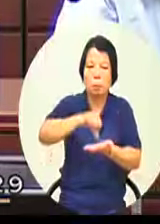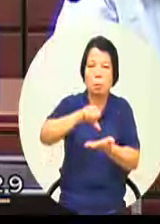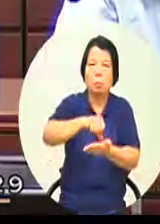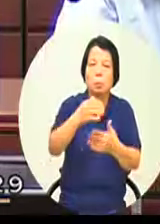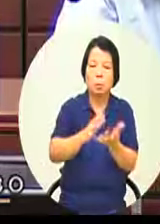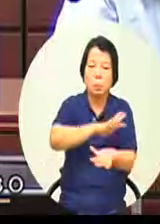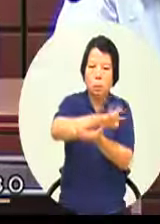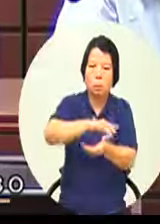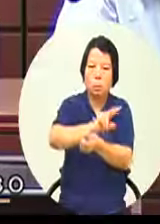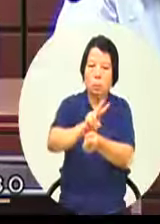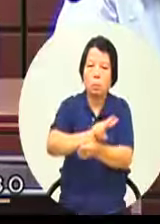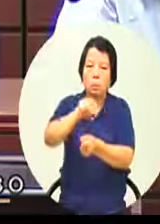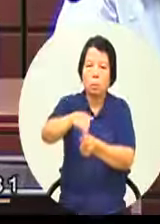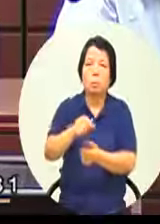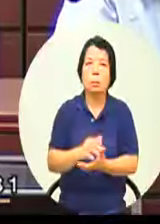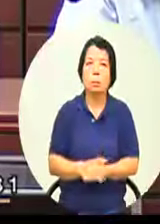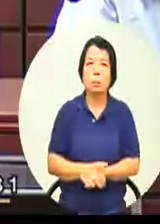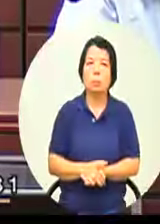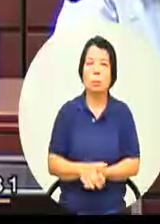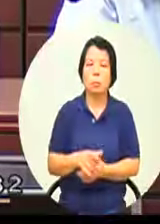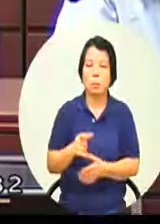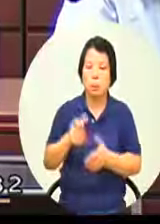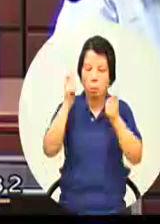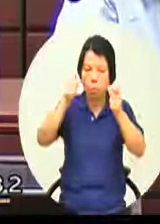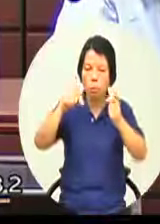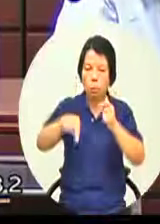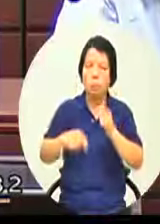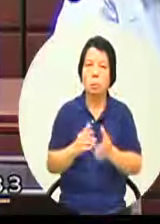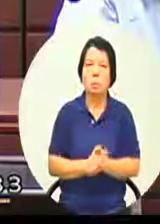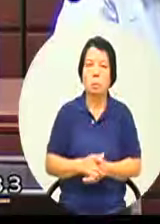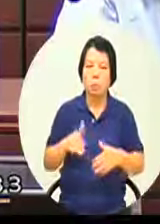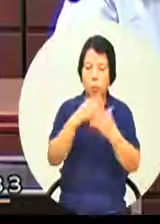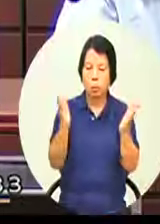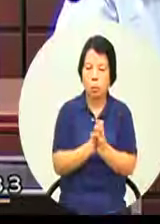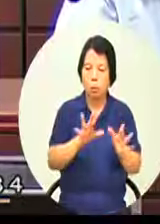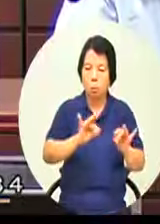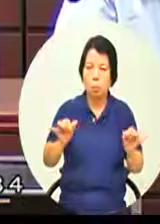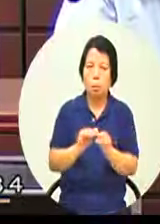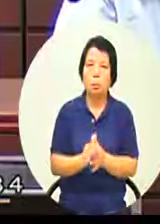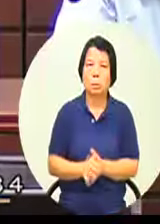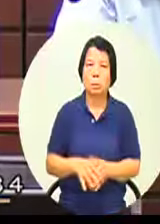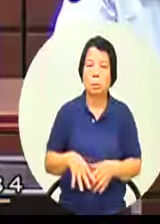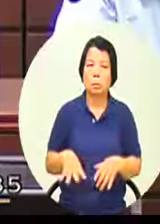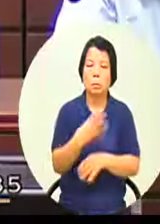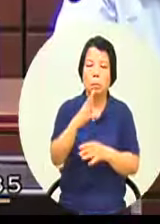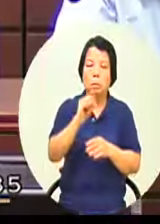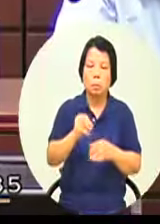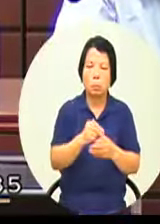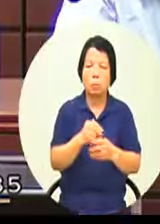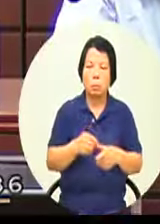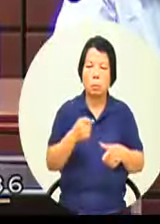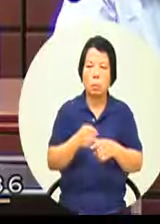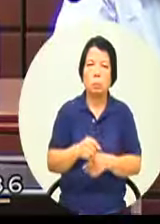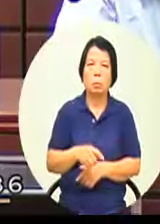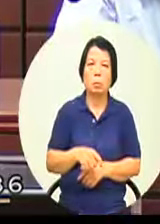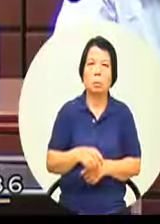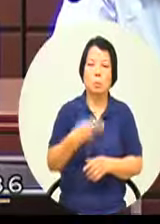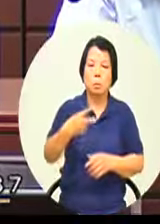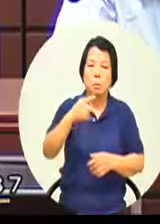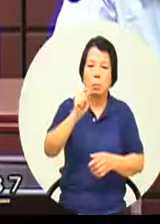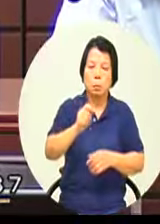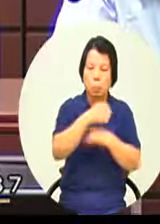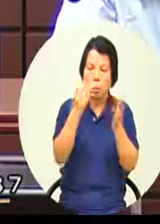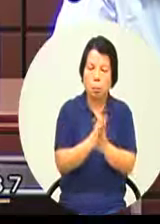分林嘛，伫安分林。安遮我甲张议员报告，安遮所有土地面积47000公顷内面，甲22%是安尼平